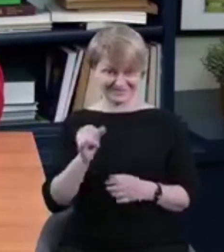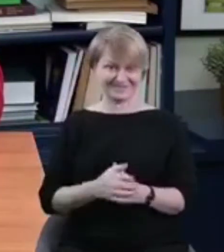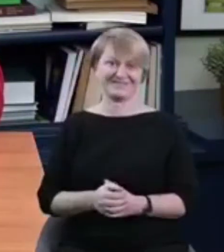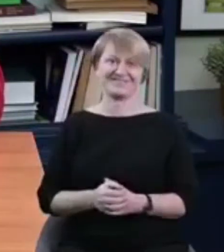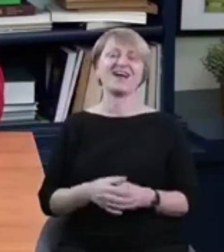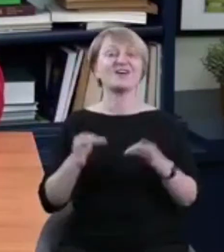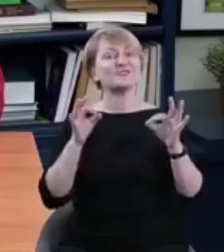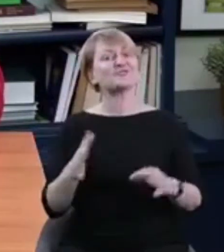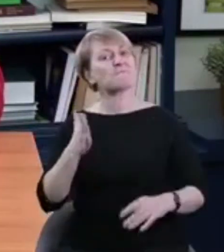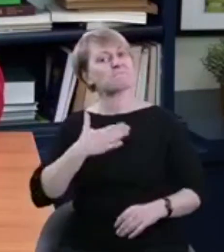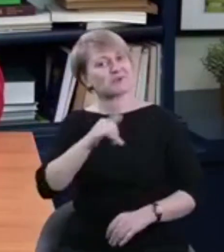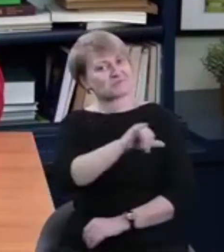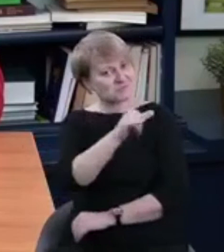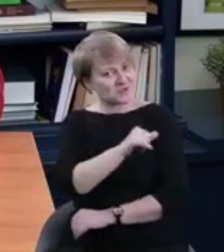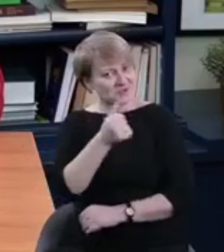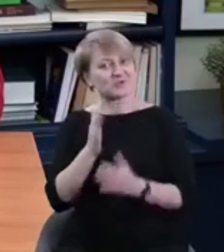pytania